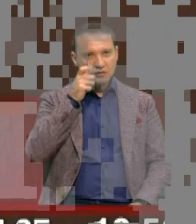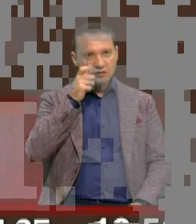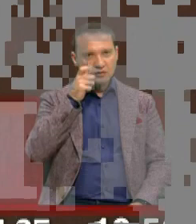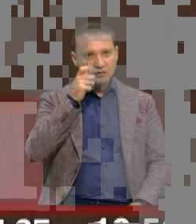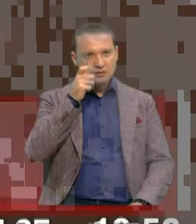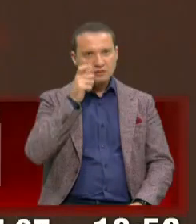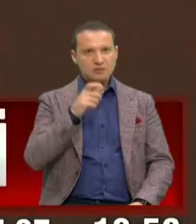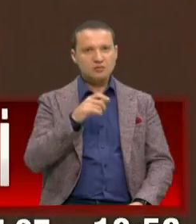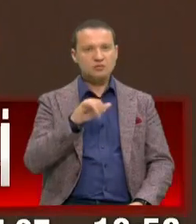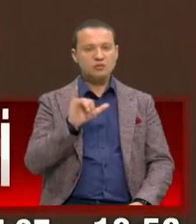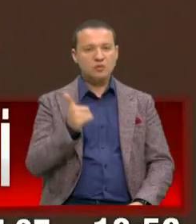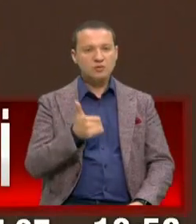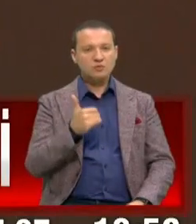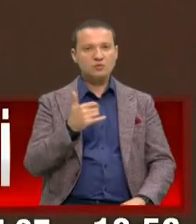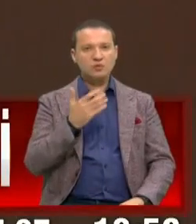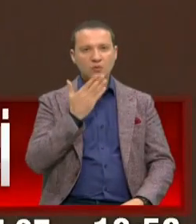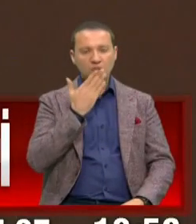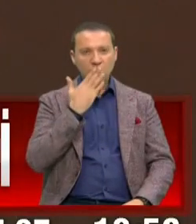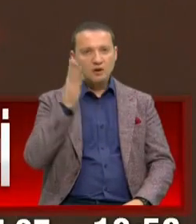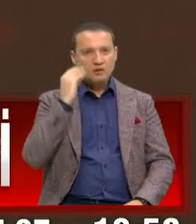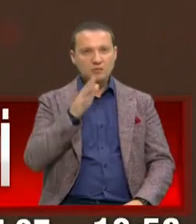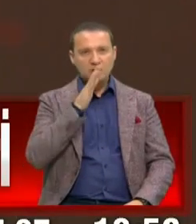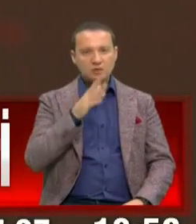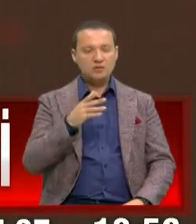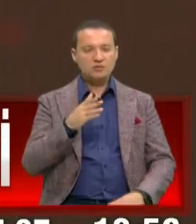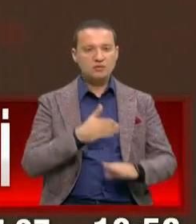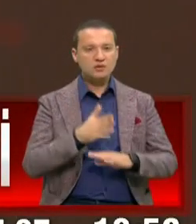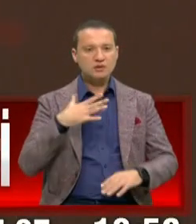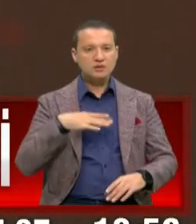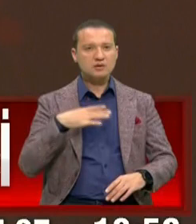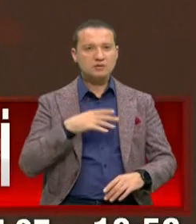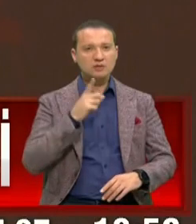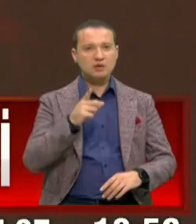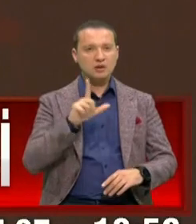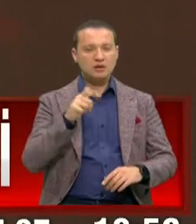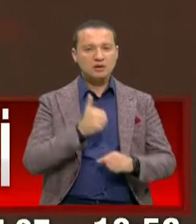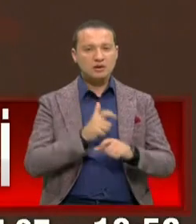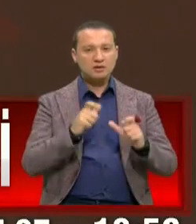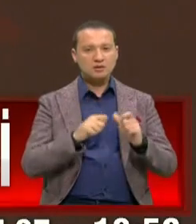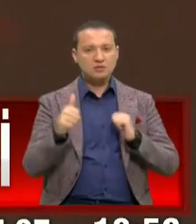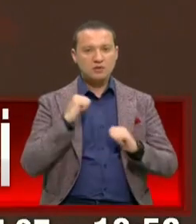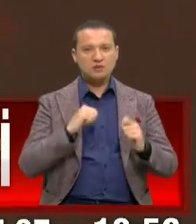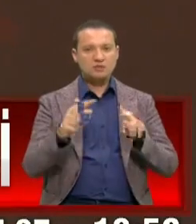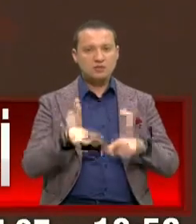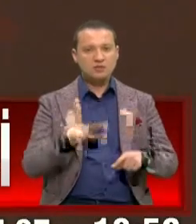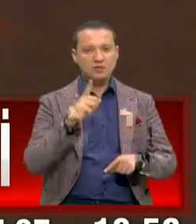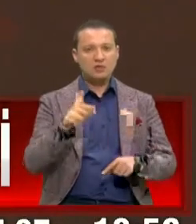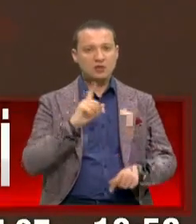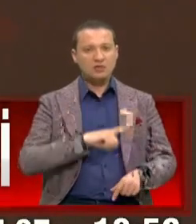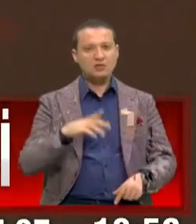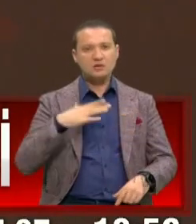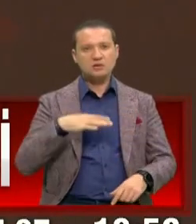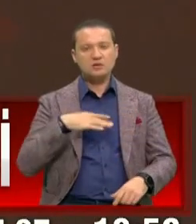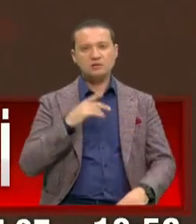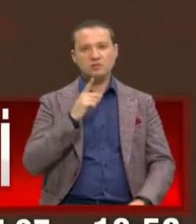dikkat yoğunlaştırma okuduğunu anlama ve bilgiyi doğru isteme işte LGS ve üniversite sınavlarında adaylardan